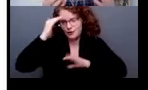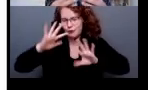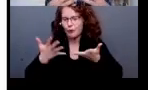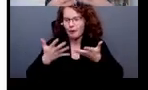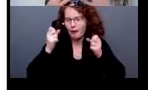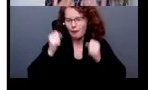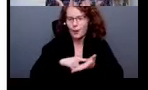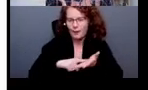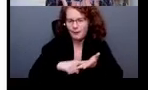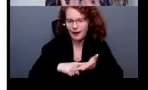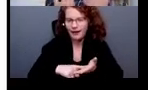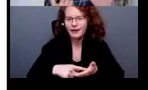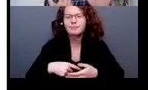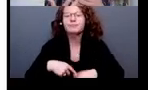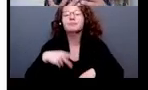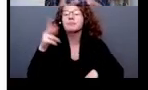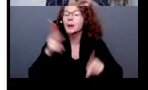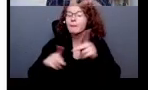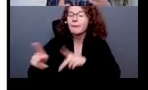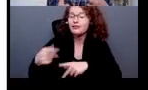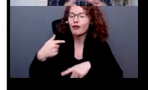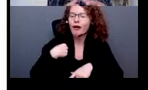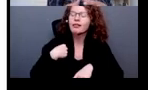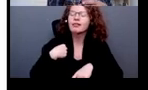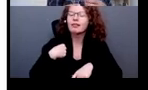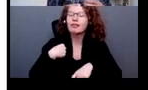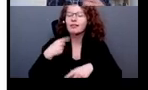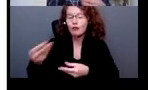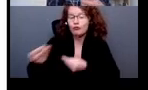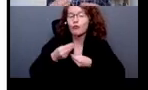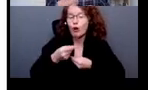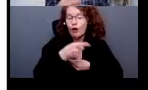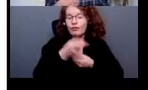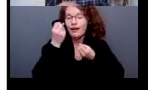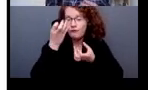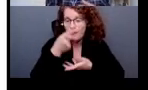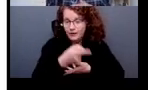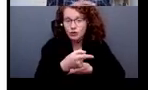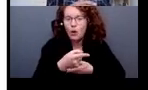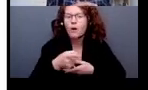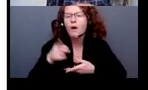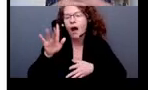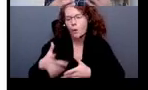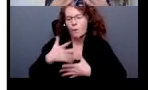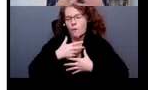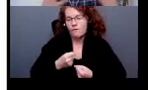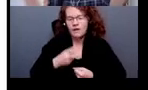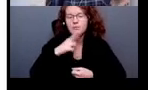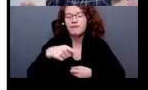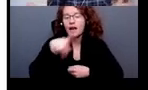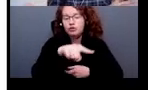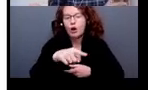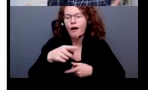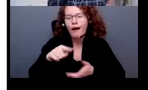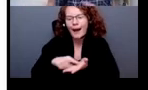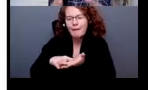personnes-là, qu'elles avaient confiance en moi, mais que c'est des documents qui sont peu partagés au sein de la communauté de